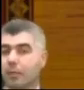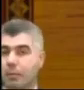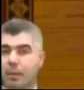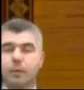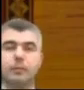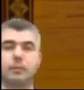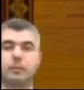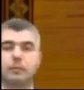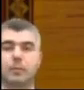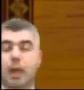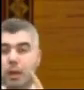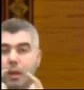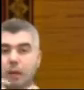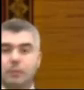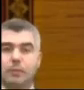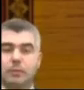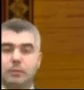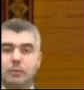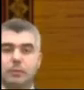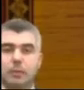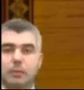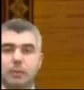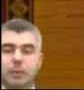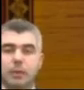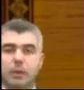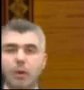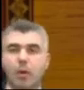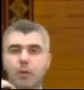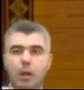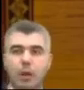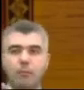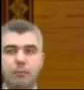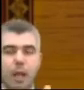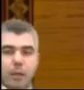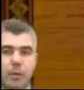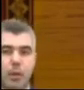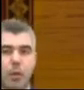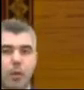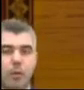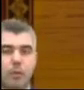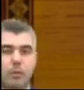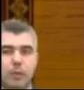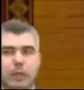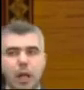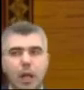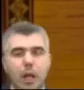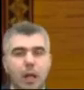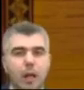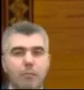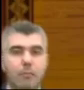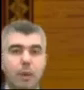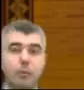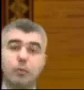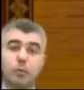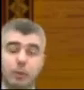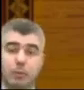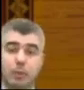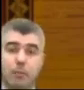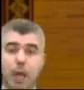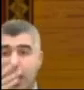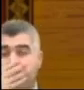العالمي. وفي هذا المجال نحن نتوجه إلى شرق المتوسط، في هذه المنطقة من الشرق الأوسط التي